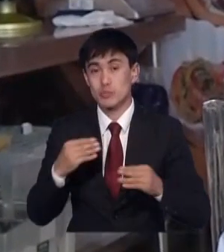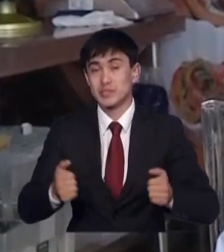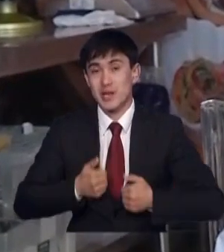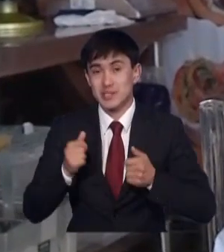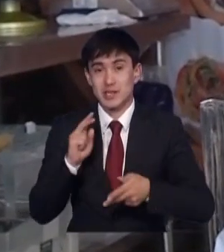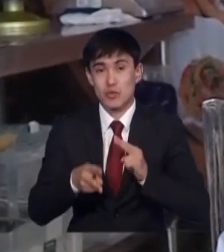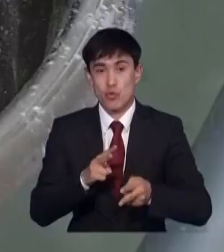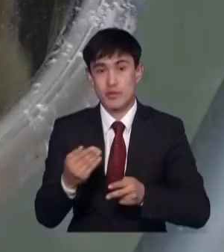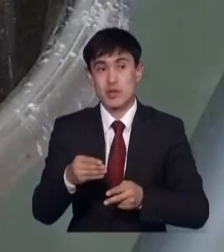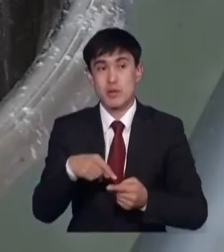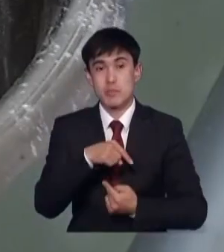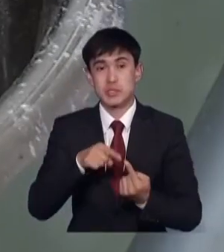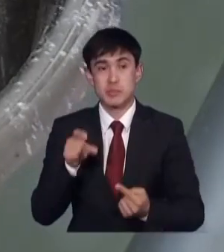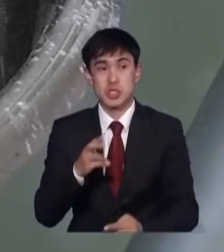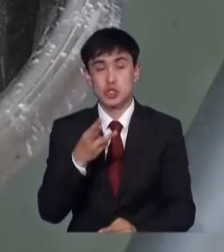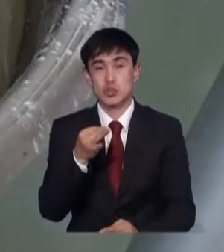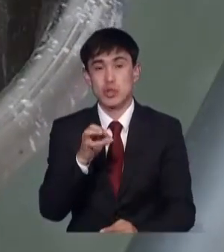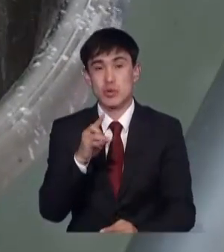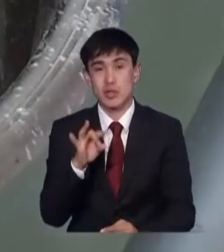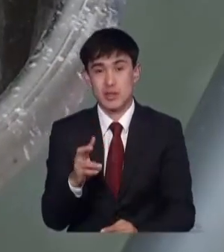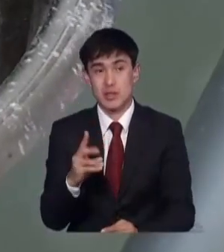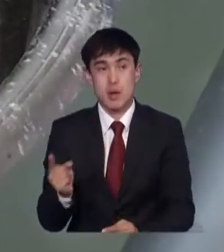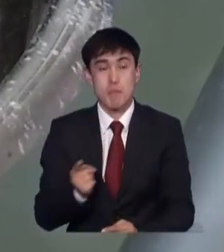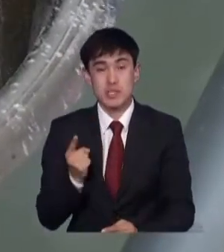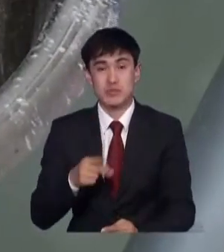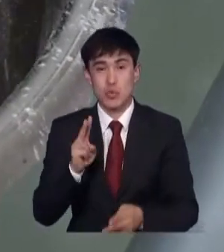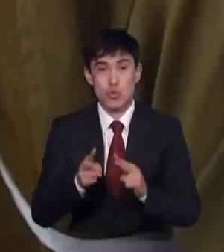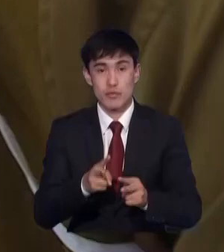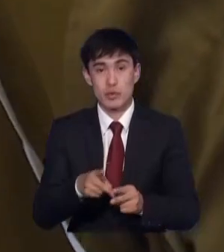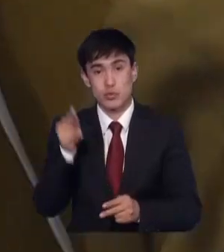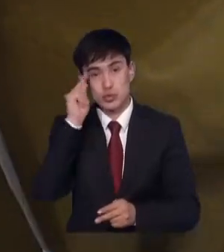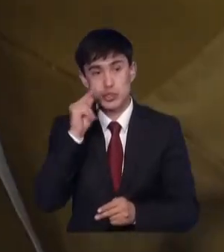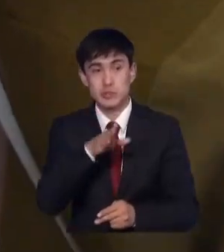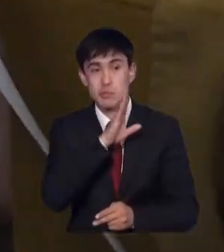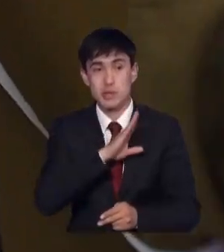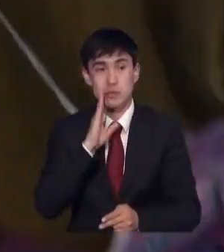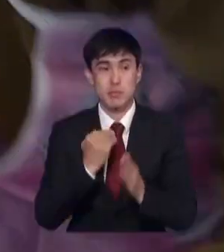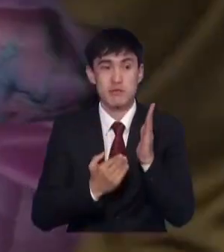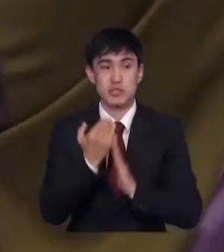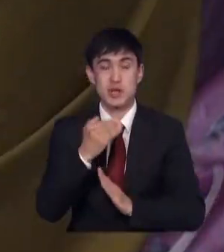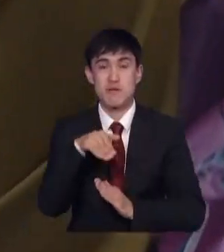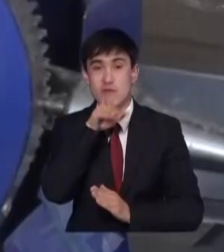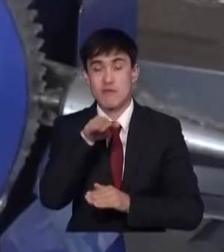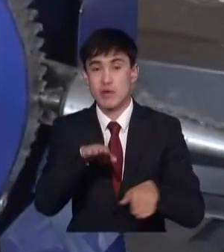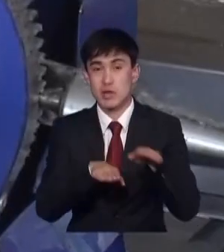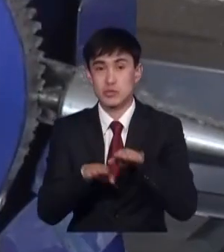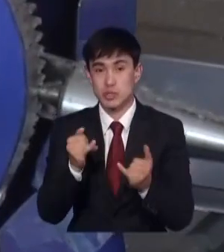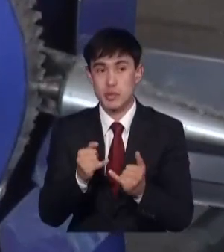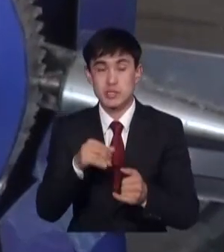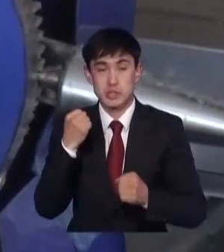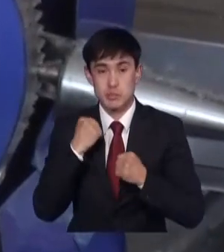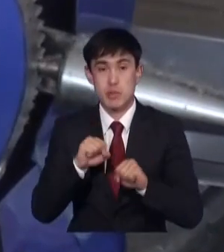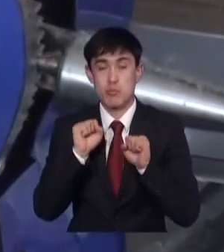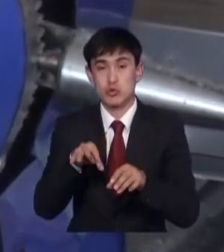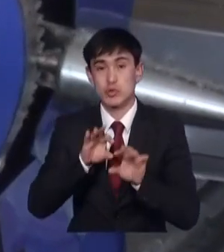готовить предпринимательница Гуль дахан мастерству кулинарии Она училась у матери с годами она повышала квалификацию А теперь смело может